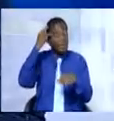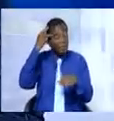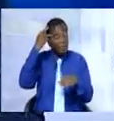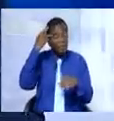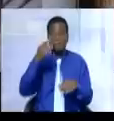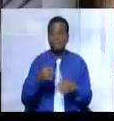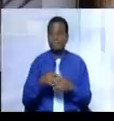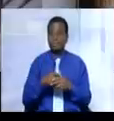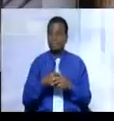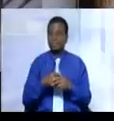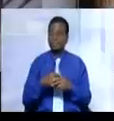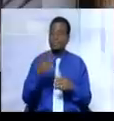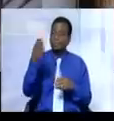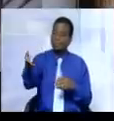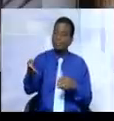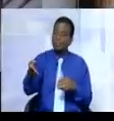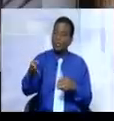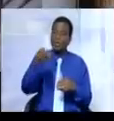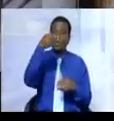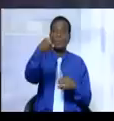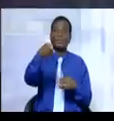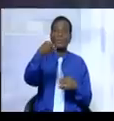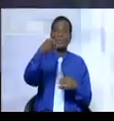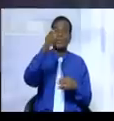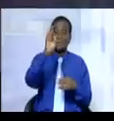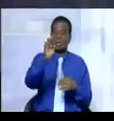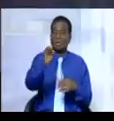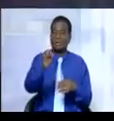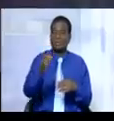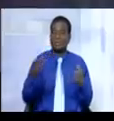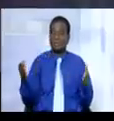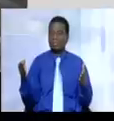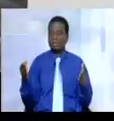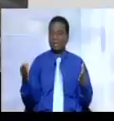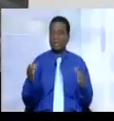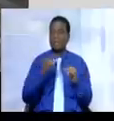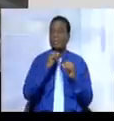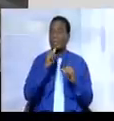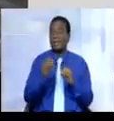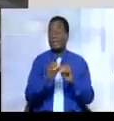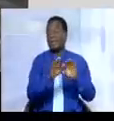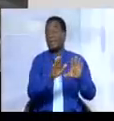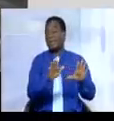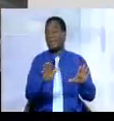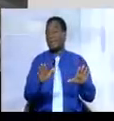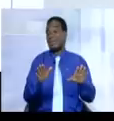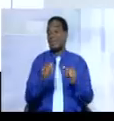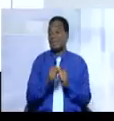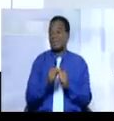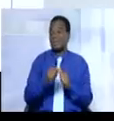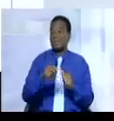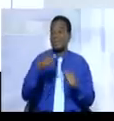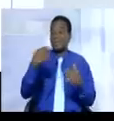Yaoyoboué. Félix Houphouët-Boigny n'a laissé ni autobiographie ni mémoire. Le bâtisseur de la Côte d'Ivoire